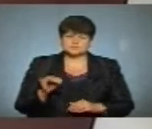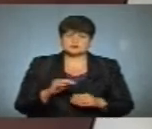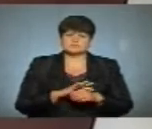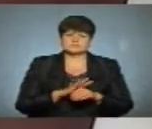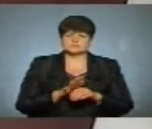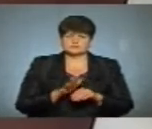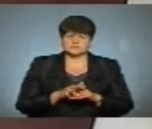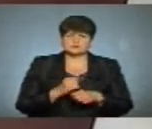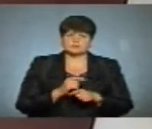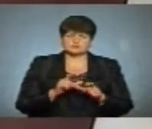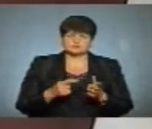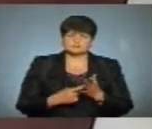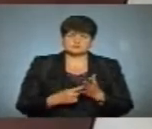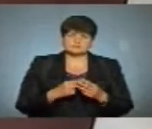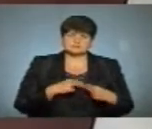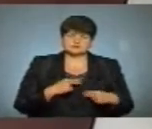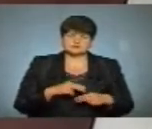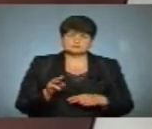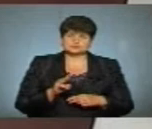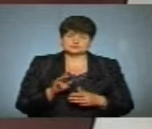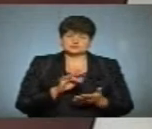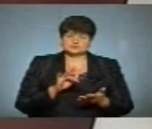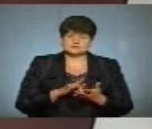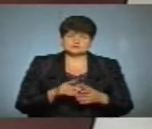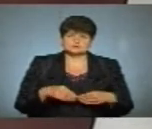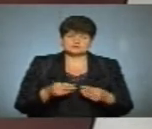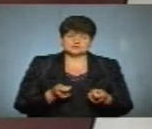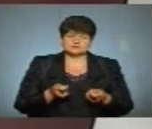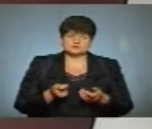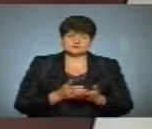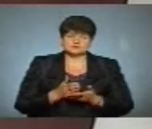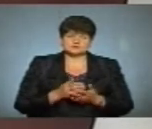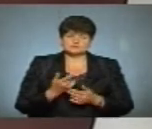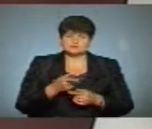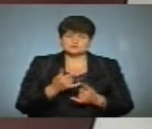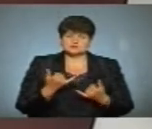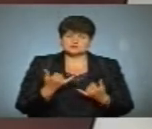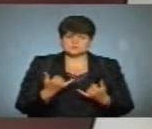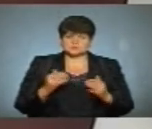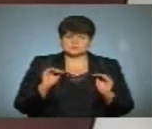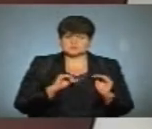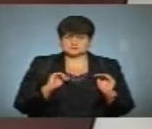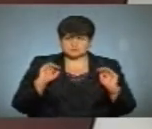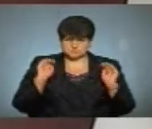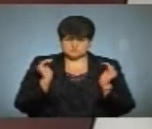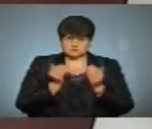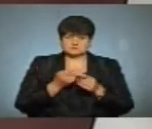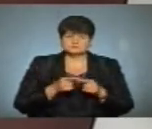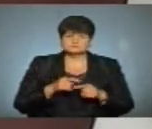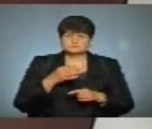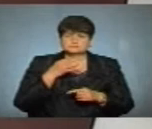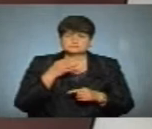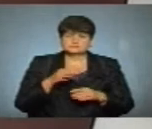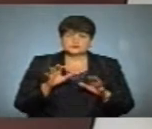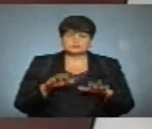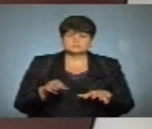COVID-19 лабораторно підтвердили у працівника Шумського центру надання адміністративних послуг. Він зараз на самоізоляції. Про це повідомив голова